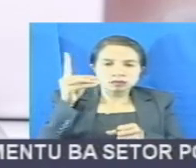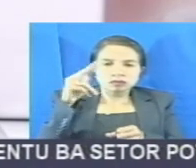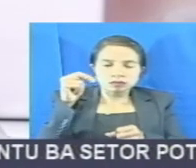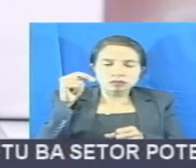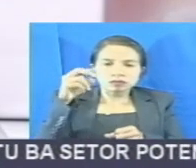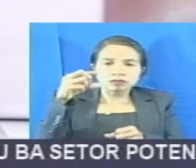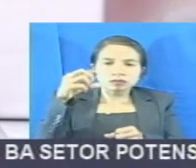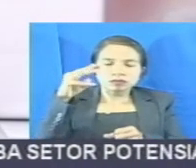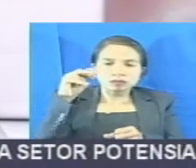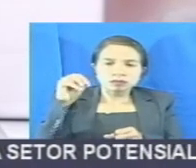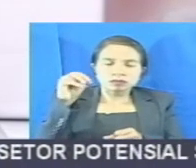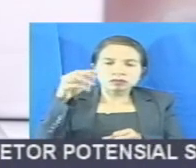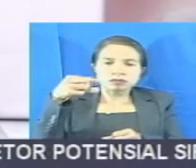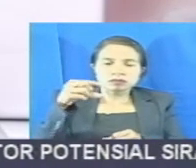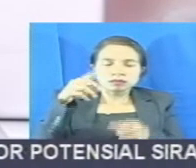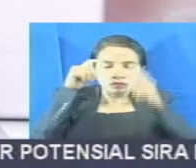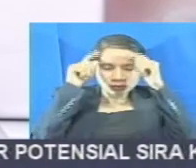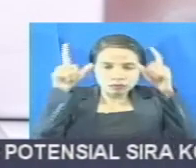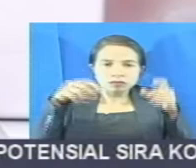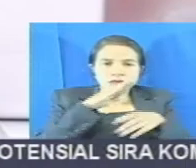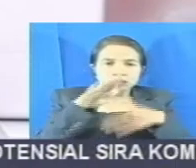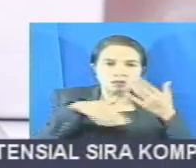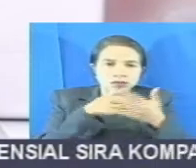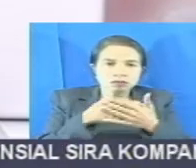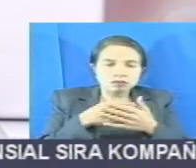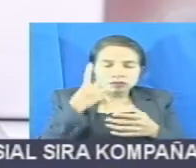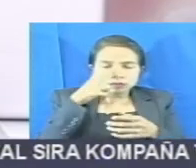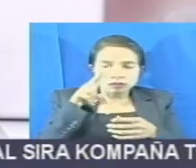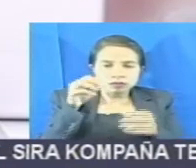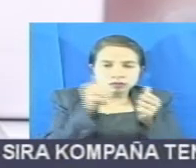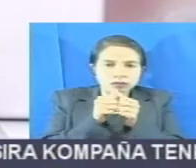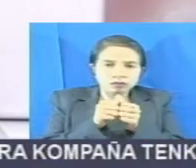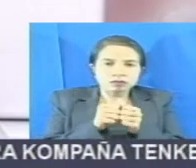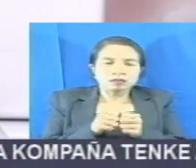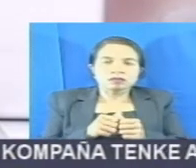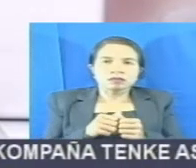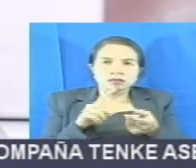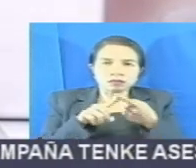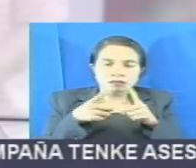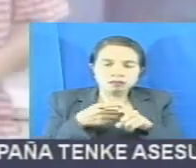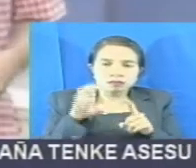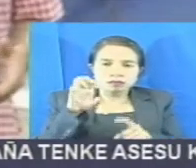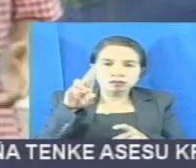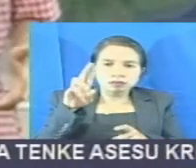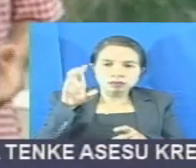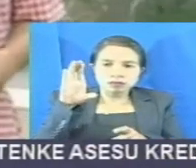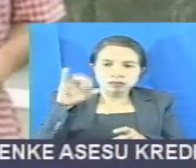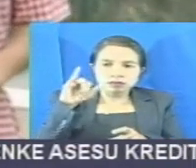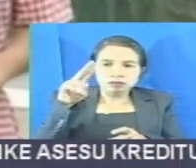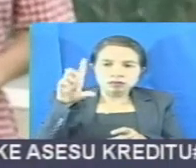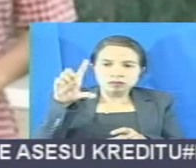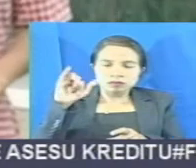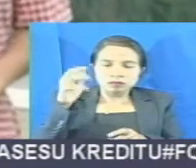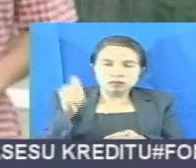e geofisika Timor Leste. Diak malu sira itaba kompanya untuk dedo hamine belung ersilya reko. Diak brigada belung nang